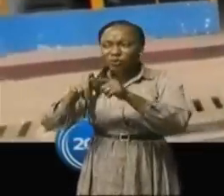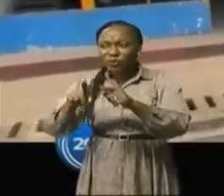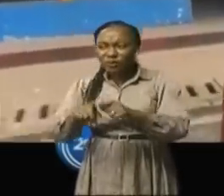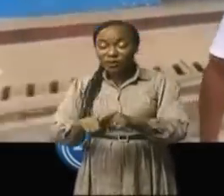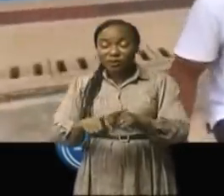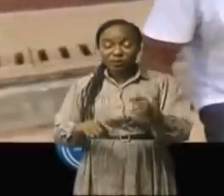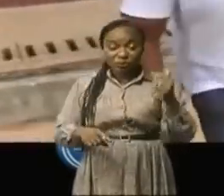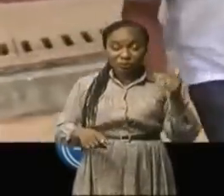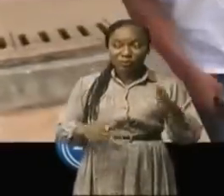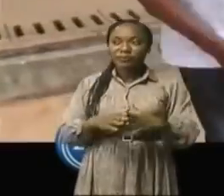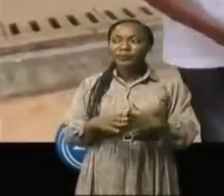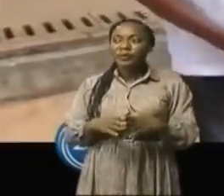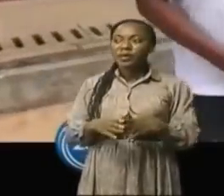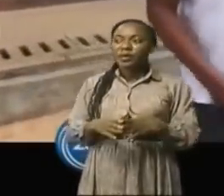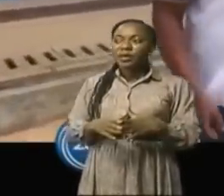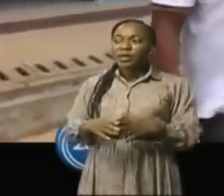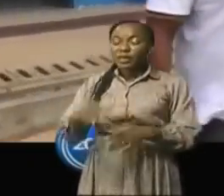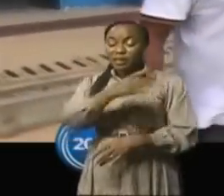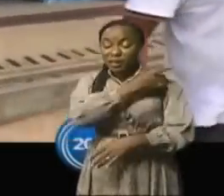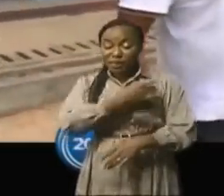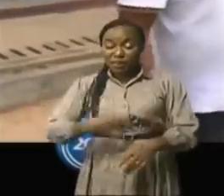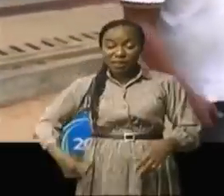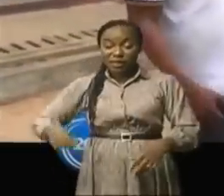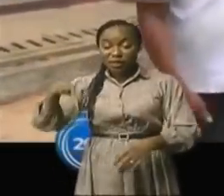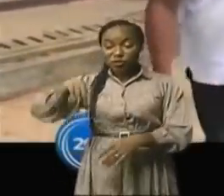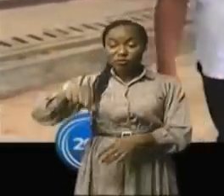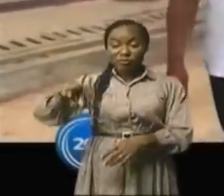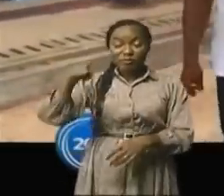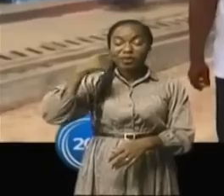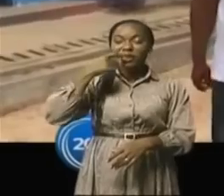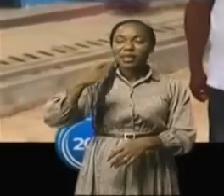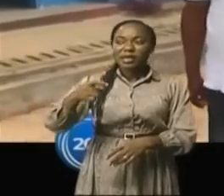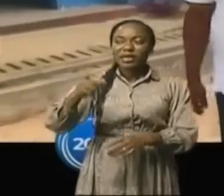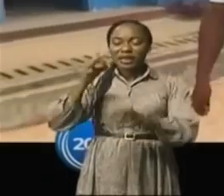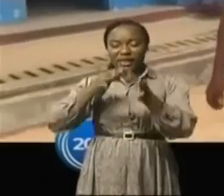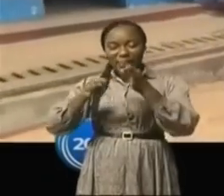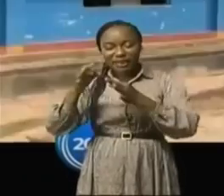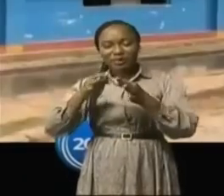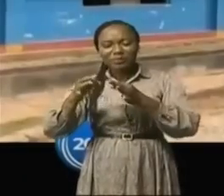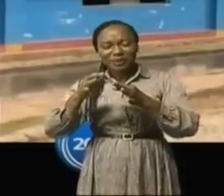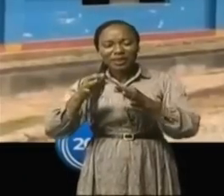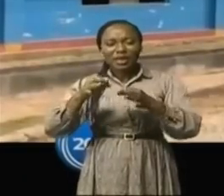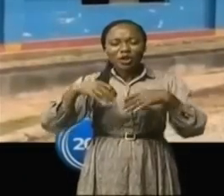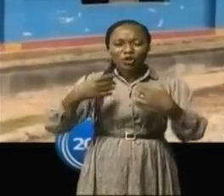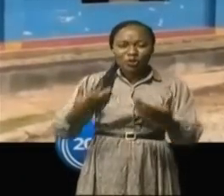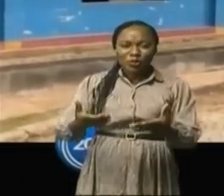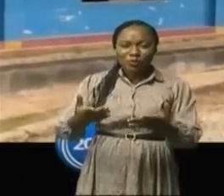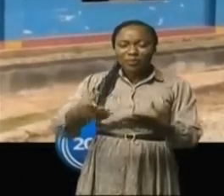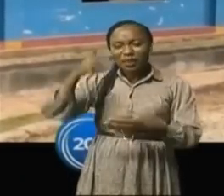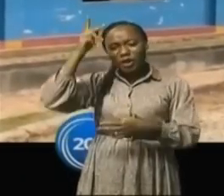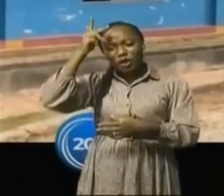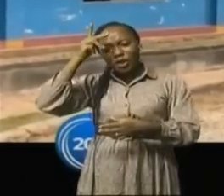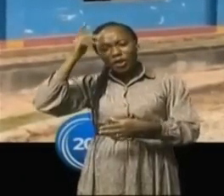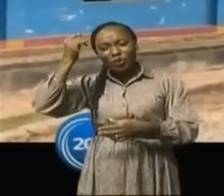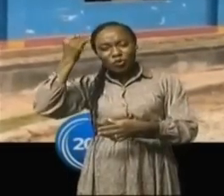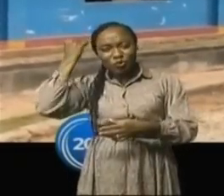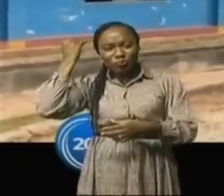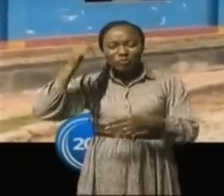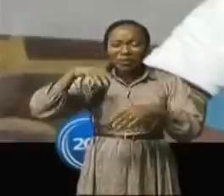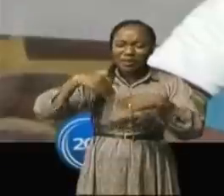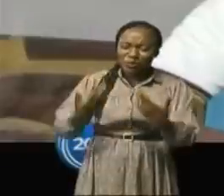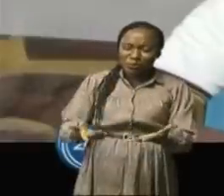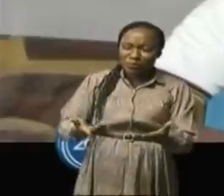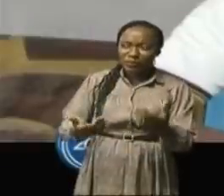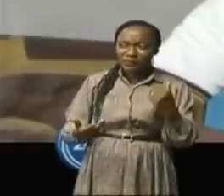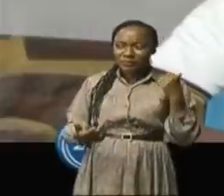Angali Alombomba, bourgmestre de la commune mathématique, dresse le portrait d'un leader charismatique très proche de la population.